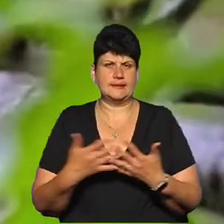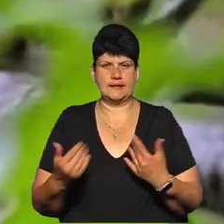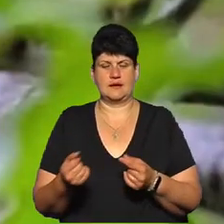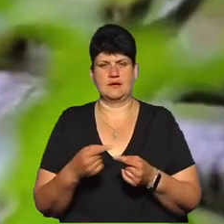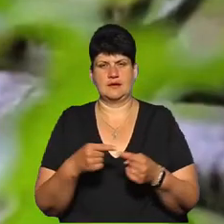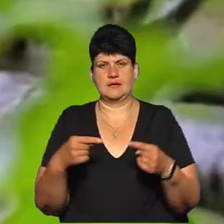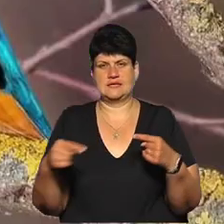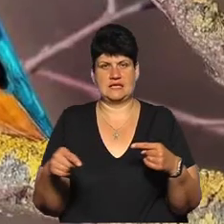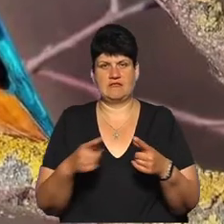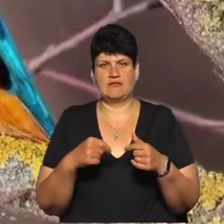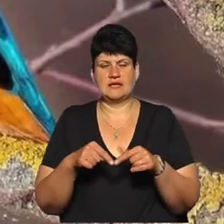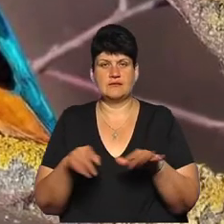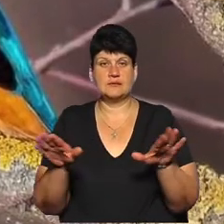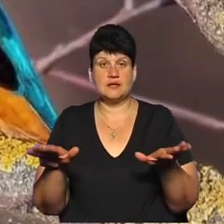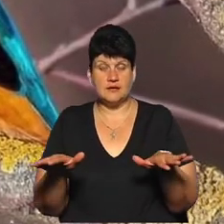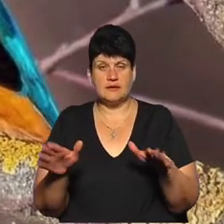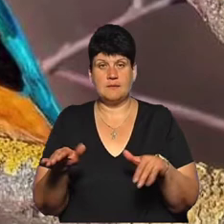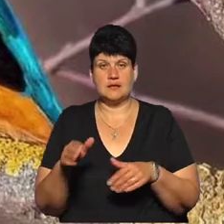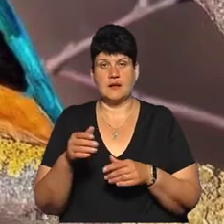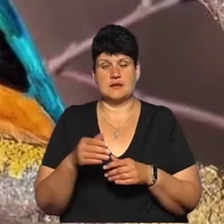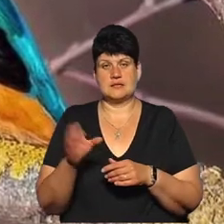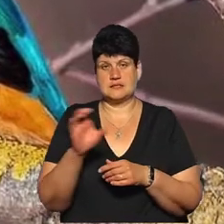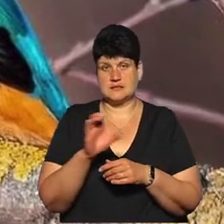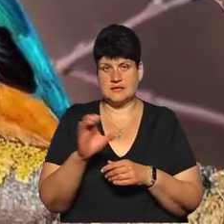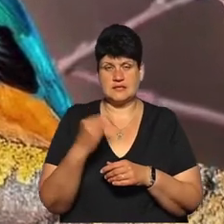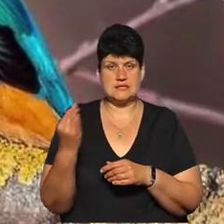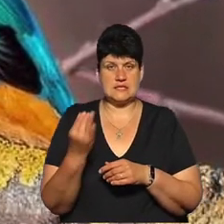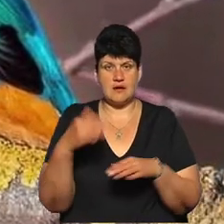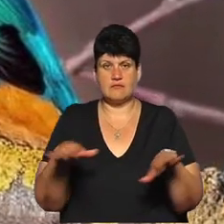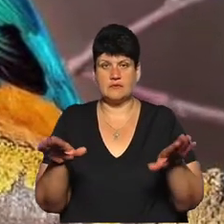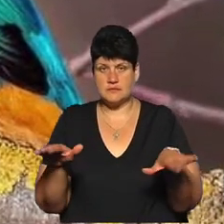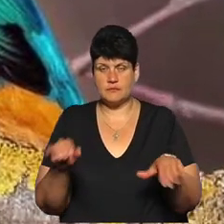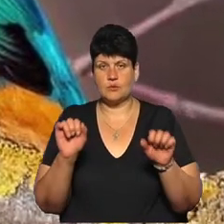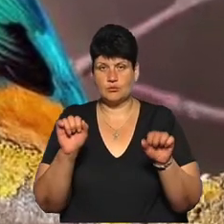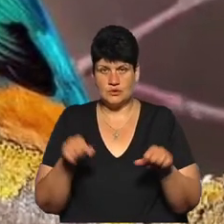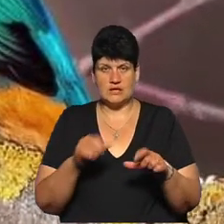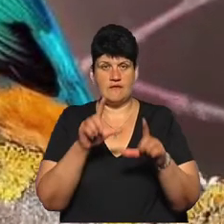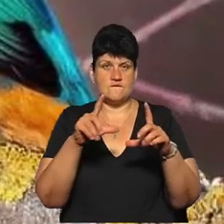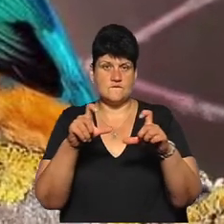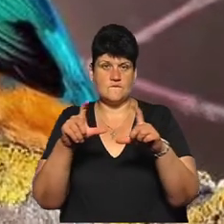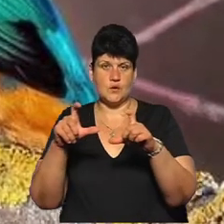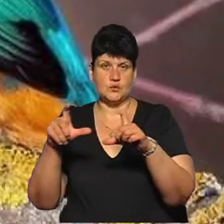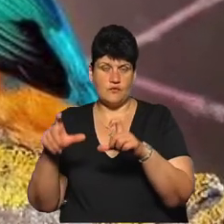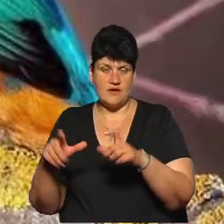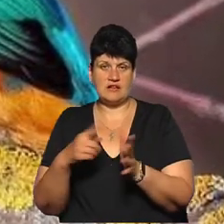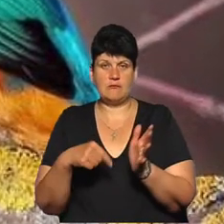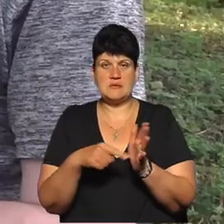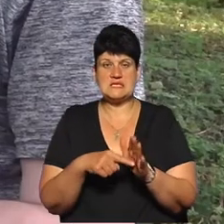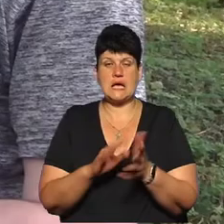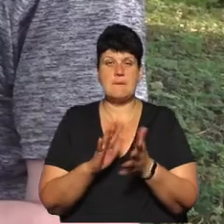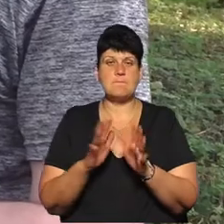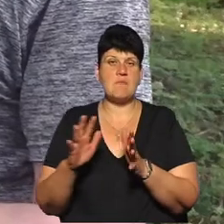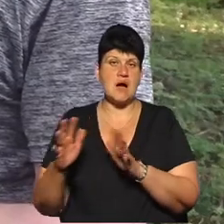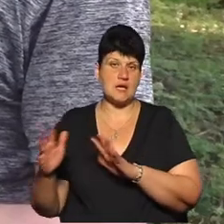птахів. Рибалка блакитний – найбільш цікавий птах, якого доводилося фотографувати у міських парках, каже Олександр Гриців.